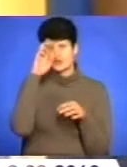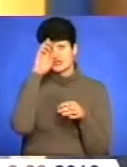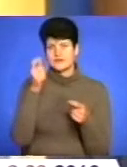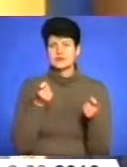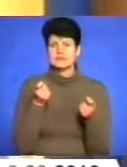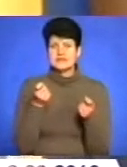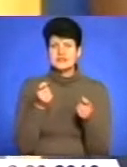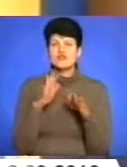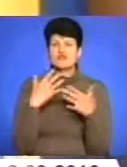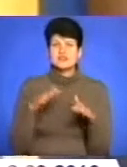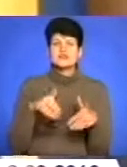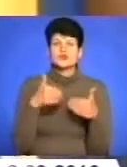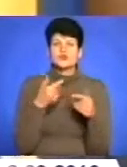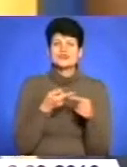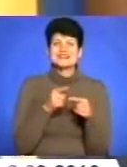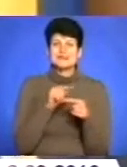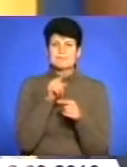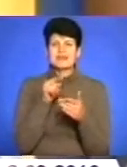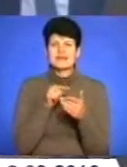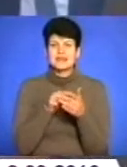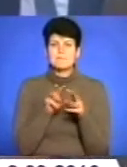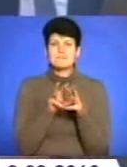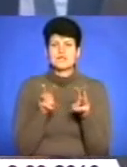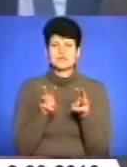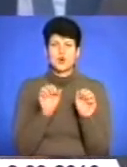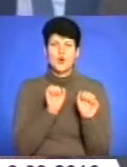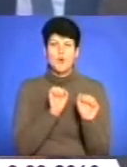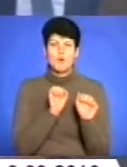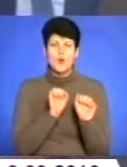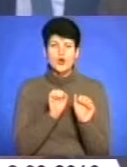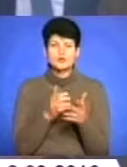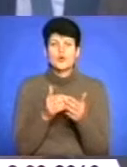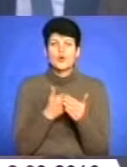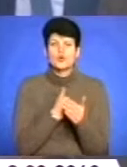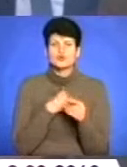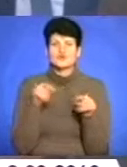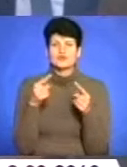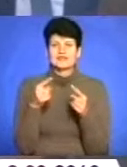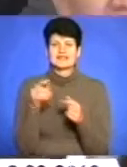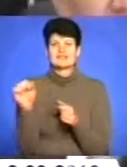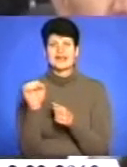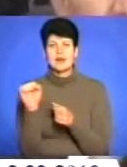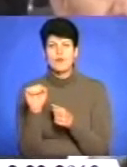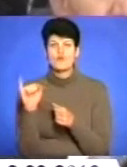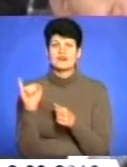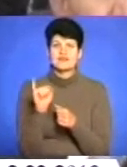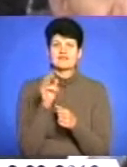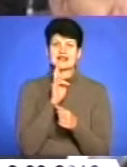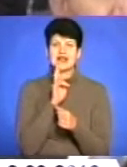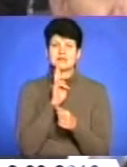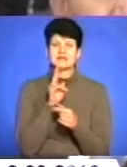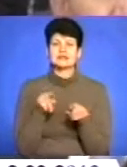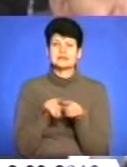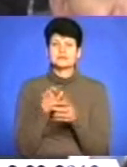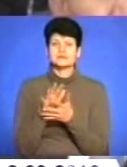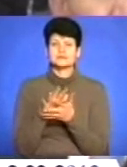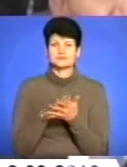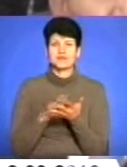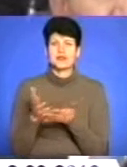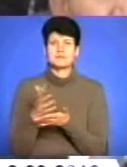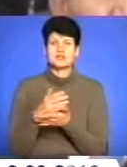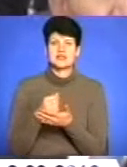вже звернувся з цим питанням до міністра оборони. Частини хочуть відновити у Теребовлі й Кременці. Також триває набір військових на службу